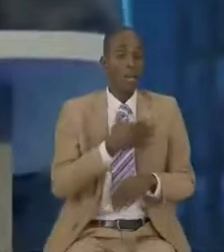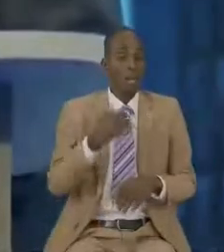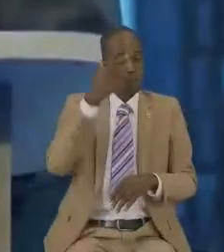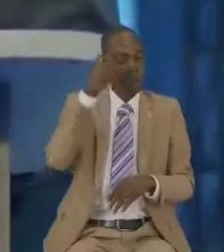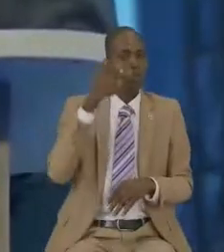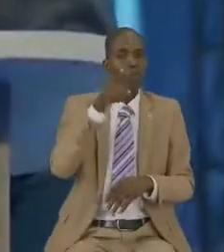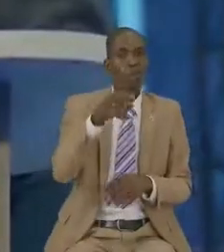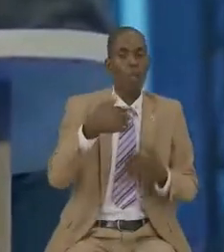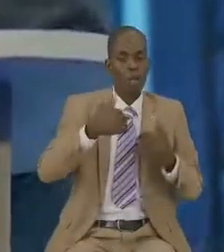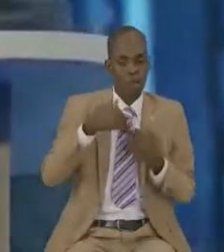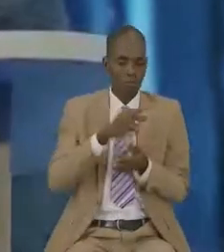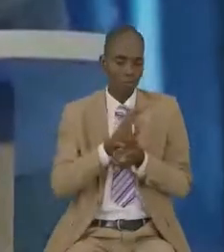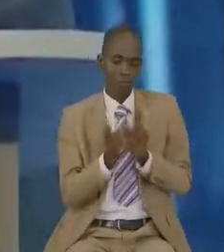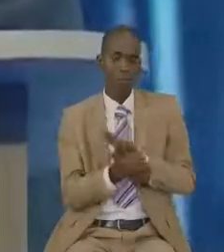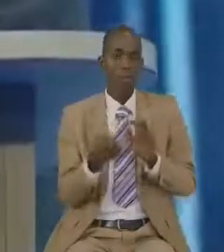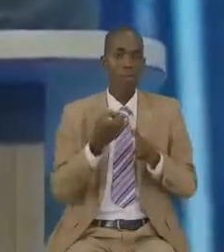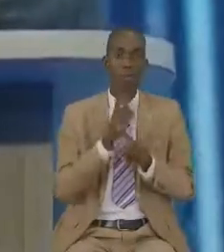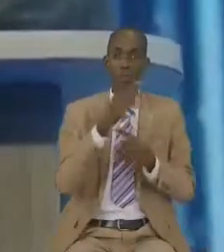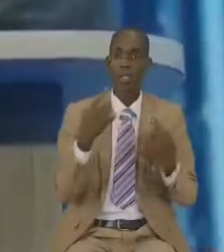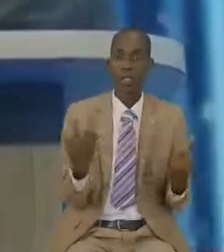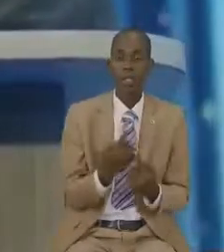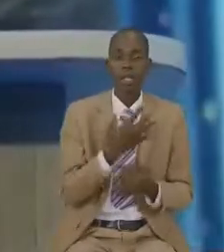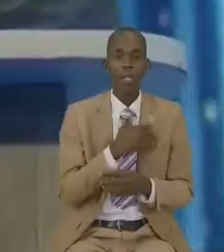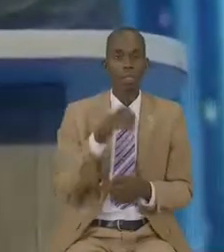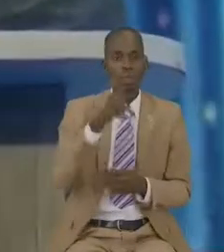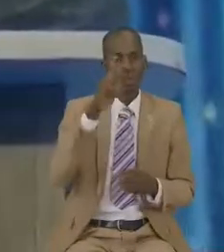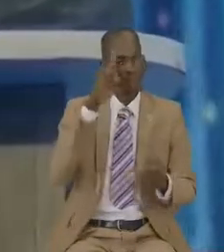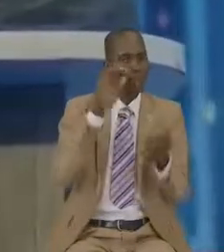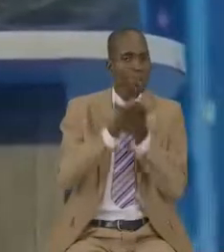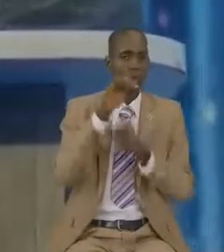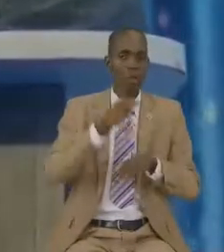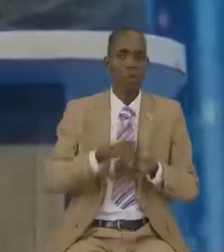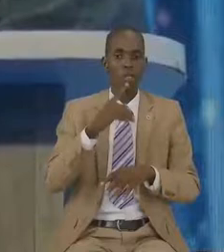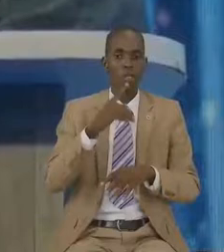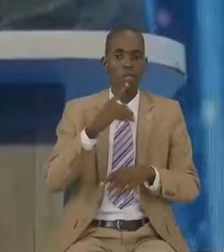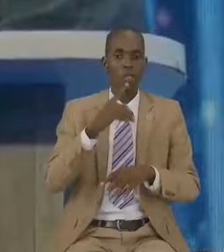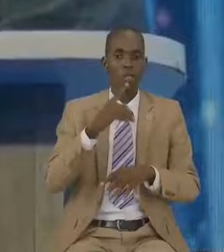de tes iniquités et tu as cru au seul Fils unique.